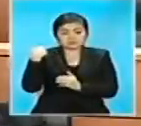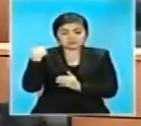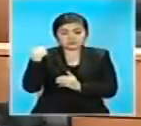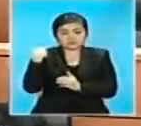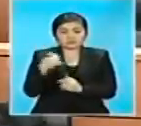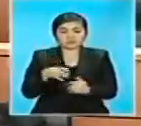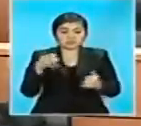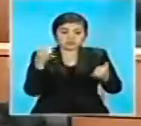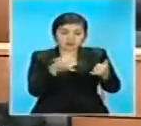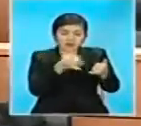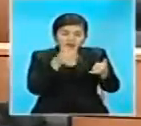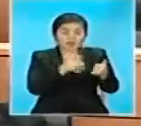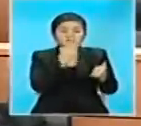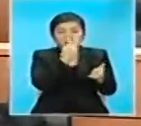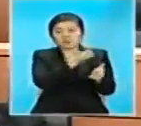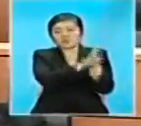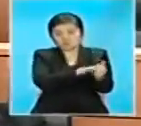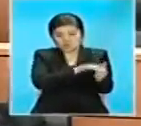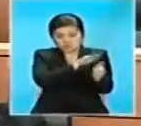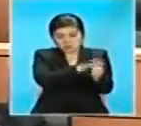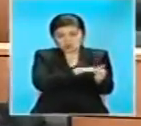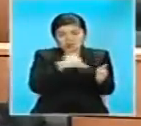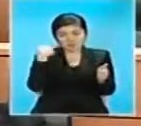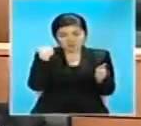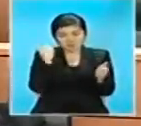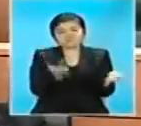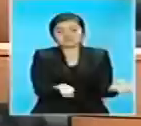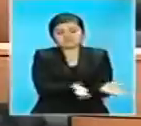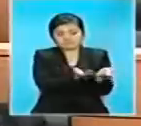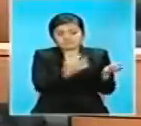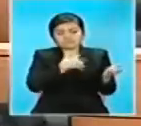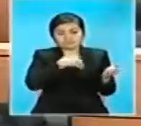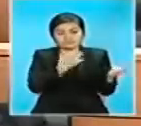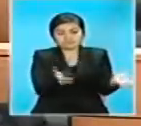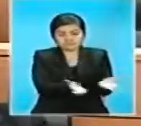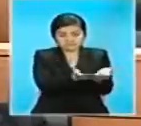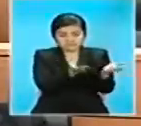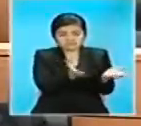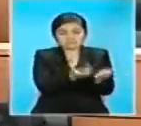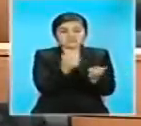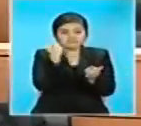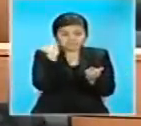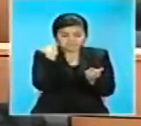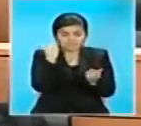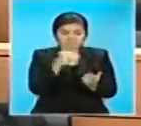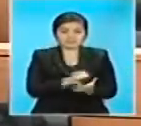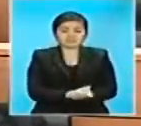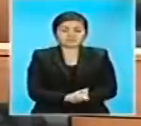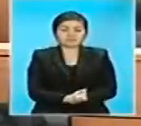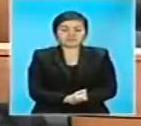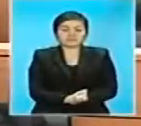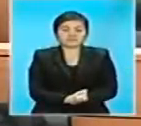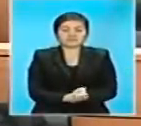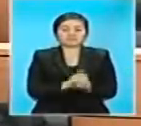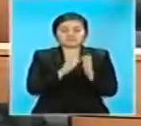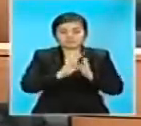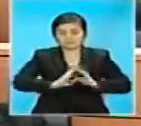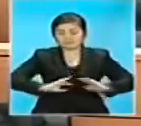ถูกรังแกหรือในขณะซึ่งถูกกลั่นแกล้ง นั่นคือสิ่งที่ส